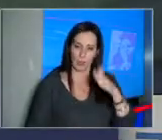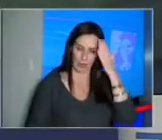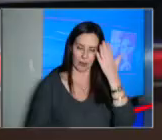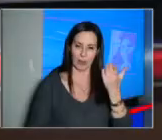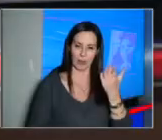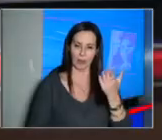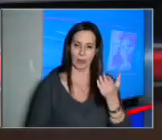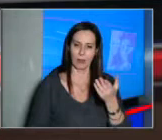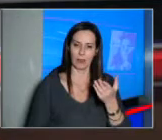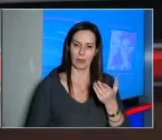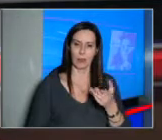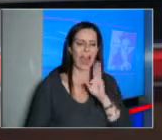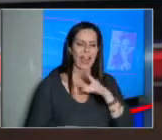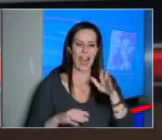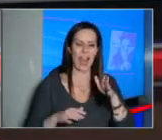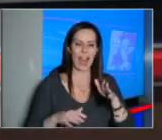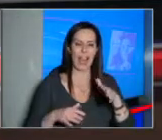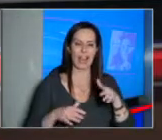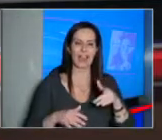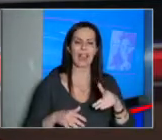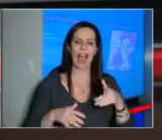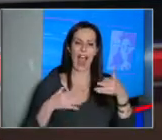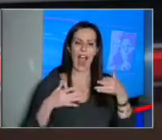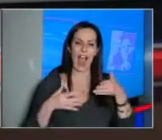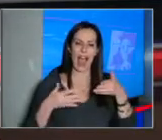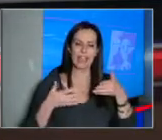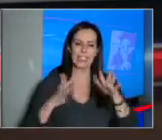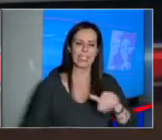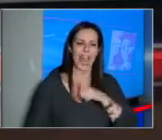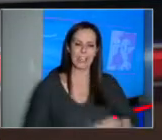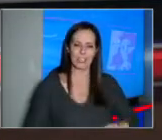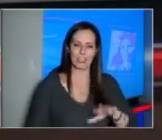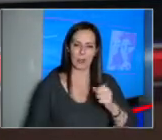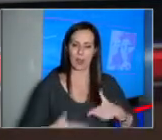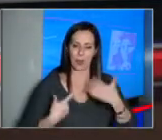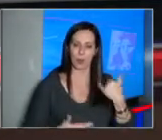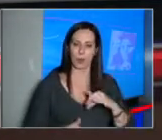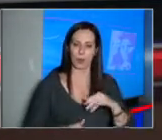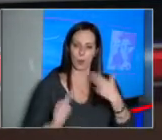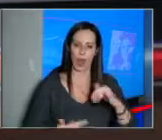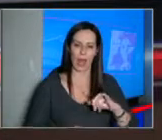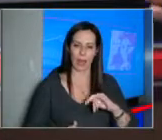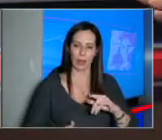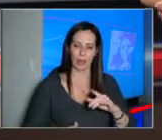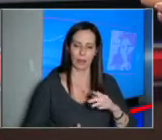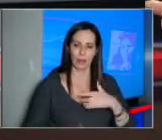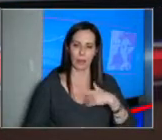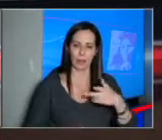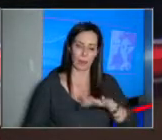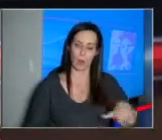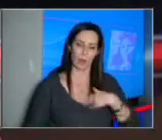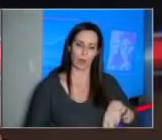הכללה הסינית הידועה. שנולדתי, שיהיו לך חיים מעניינים. בילדות אני לא אחראית